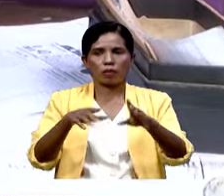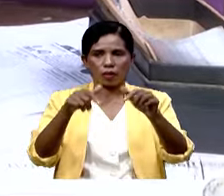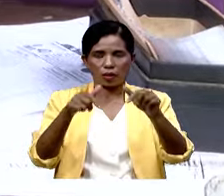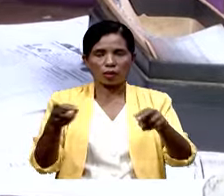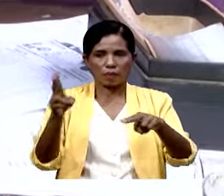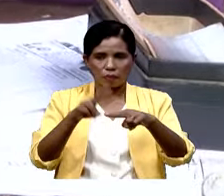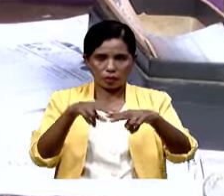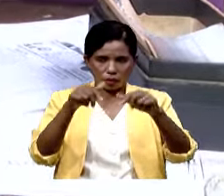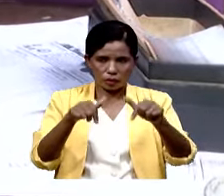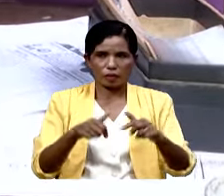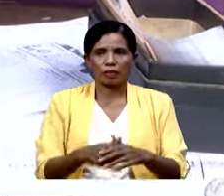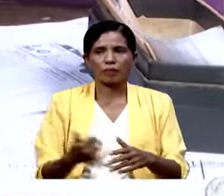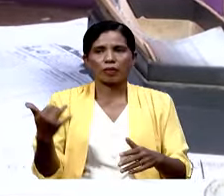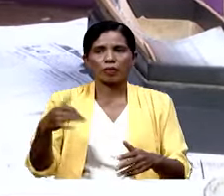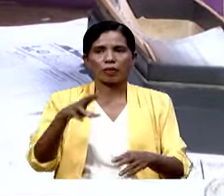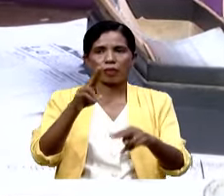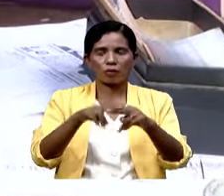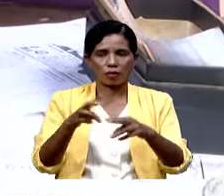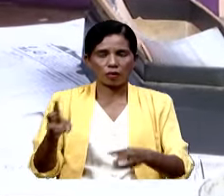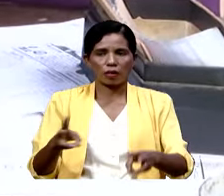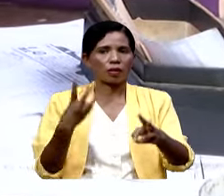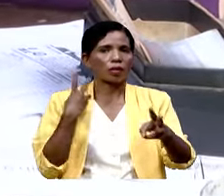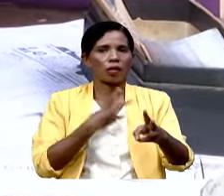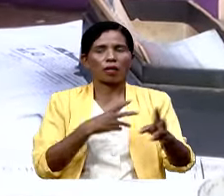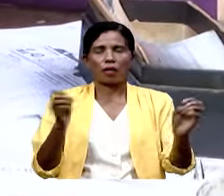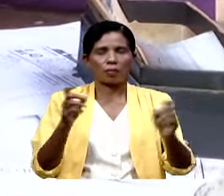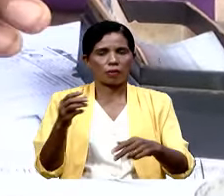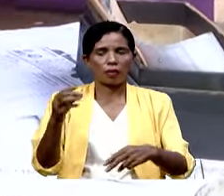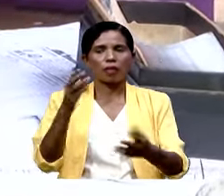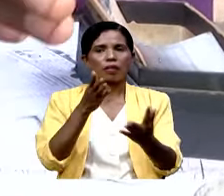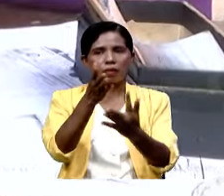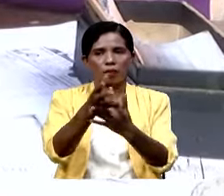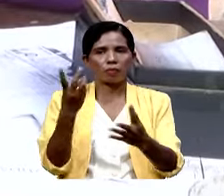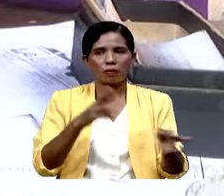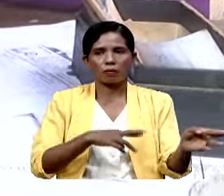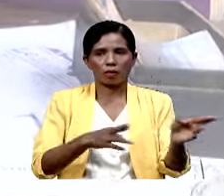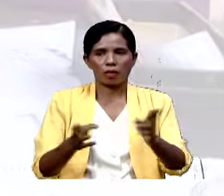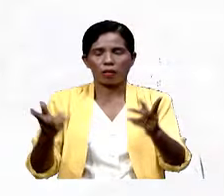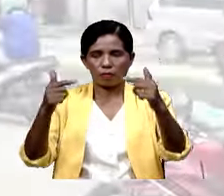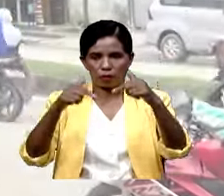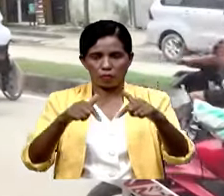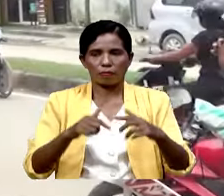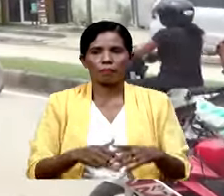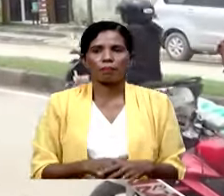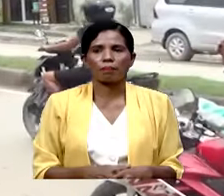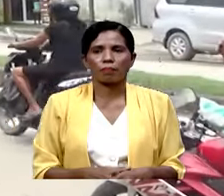ne. Anta siram be turhe istirahat bot ne ami tambah larang emang lata ama ida. Anta ami mus pronto, ami mus selesai.